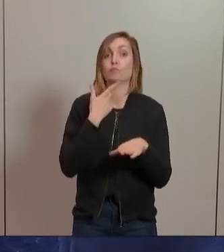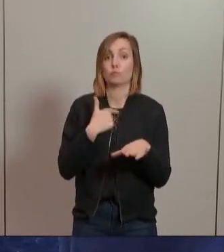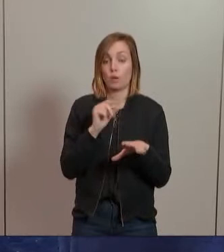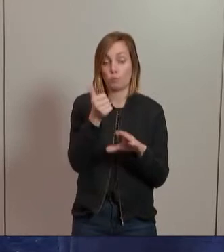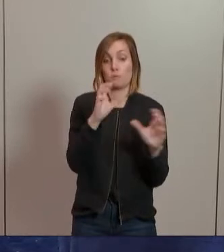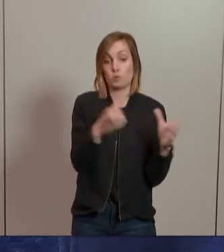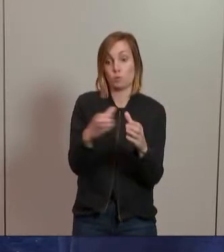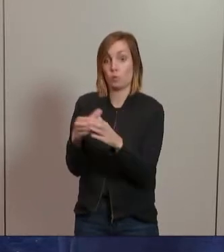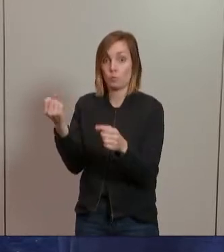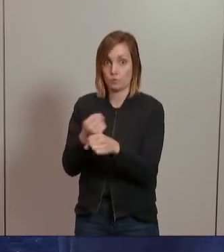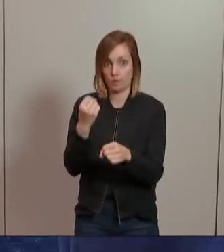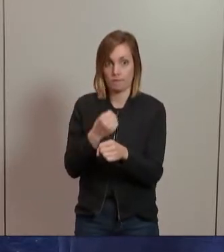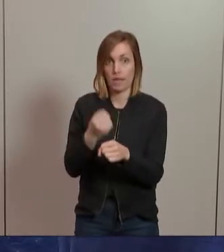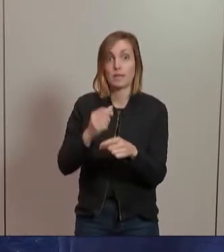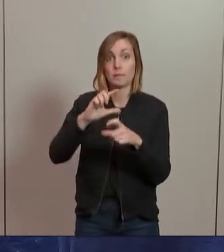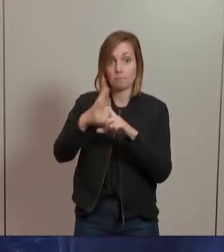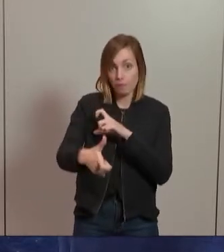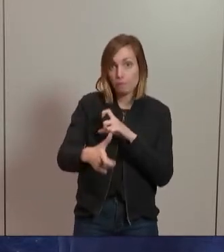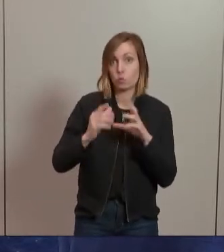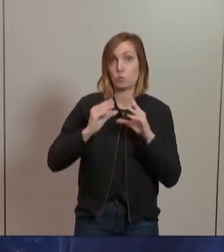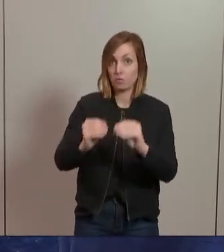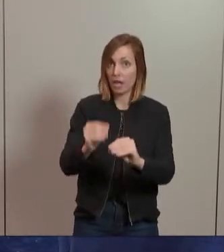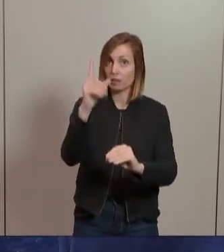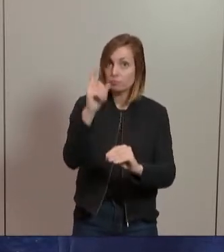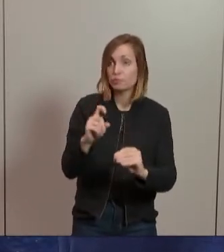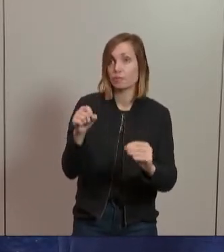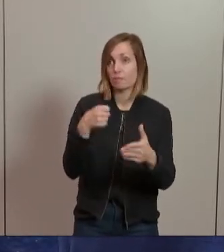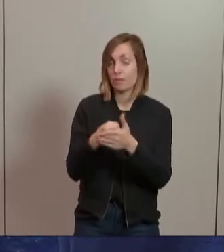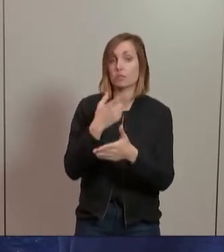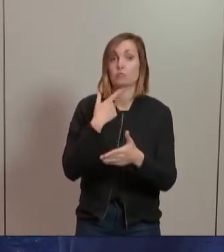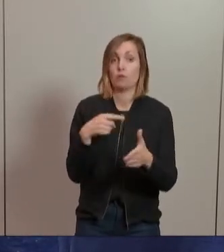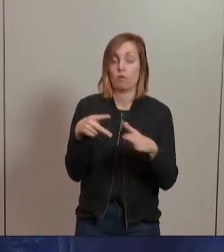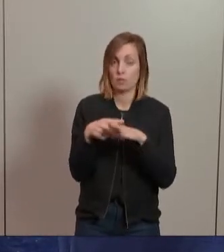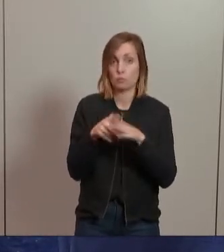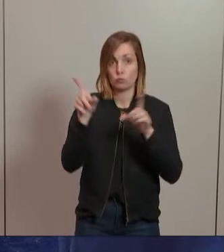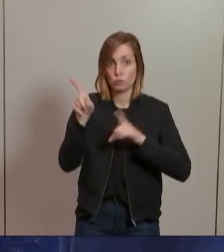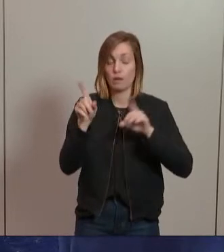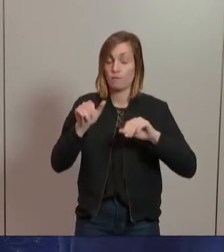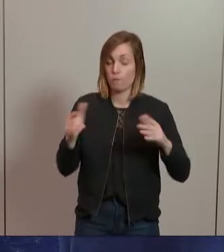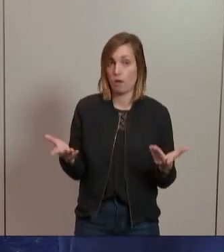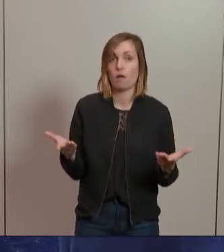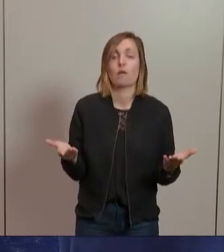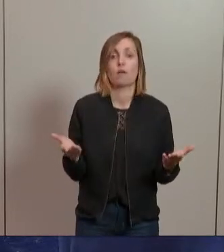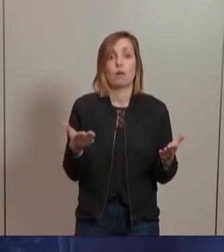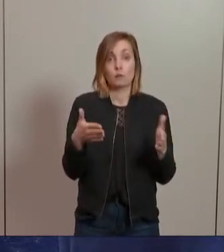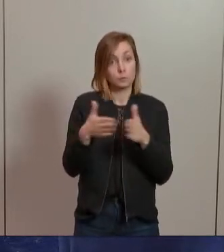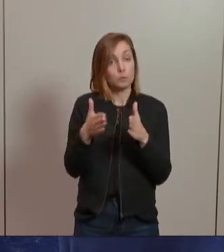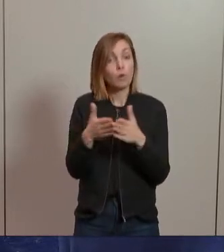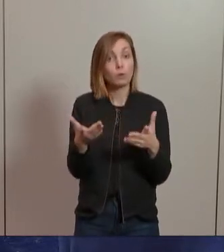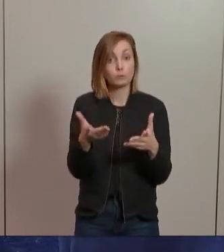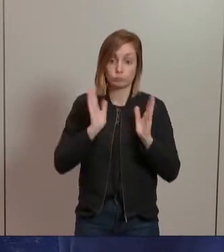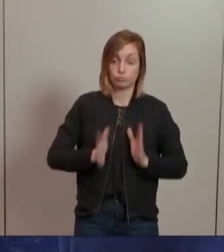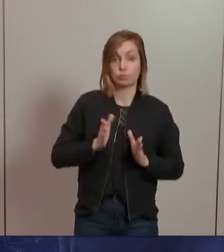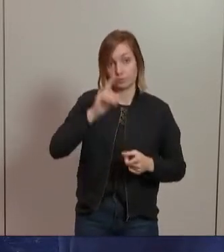travail pour une installation qui pourra intervenir fin juin, début juillet. Voilà, il nous est donc demandé de vous prononcer